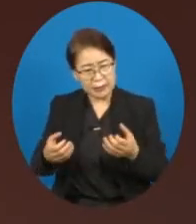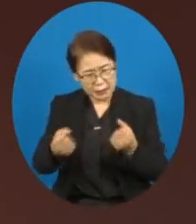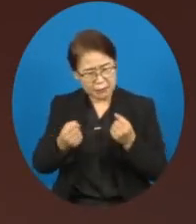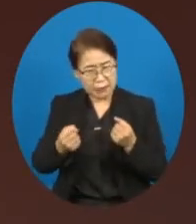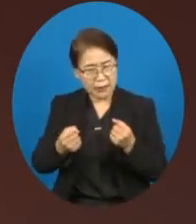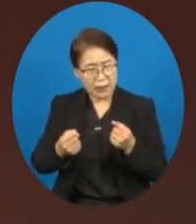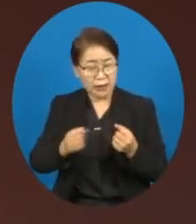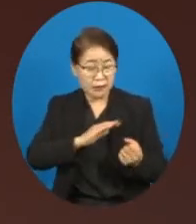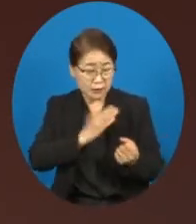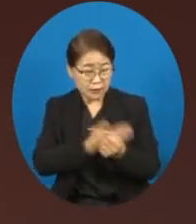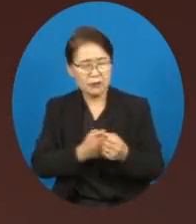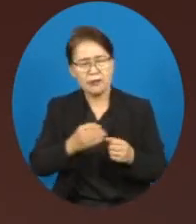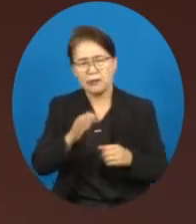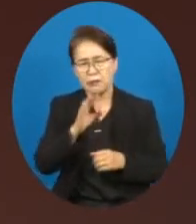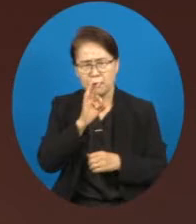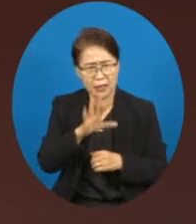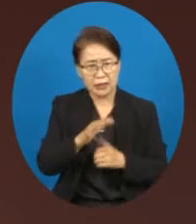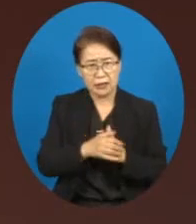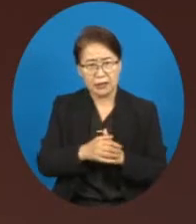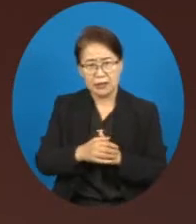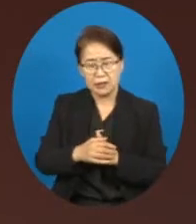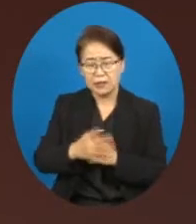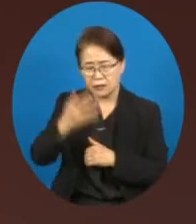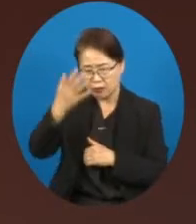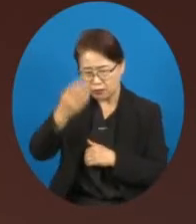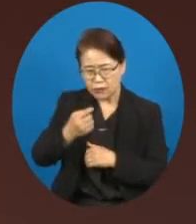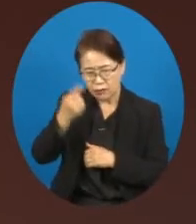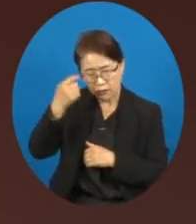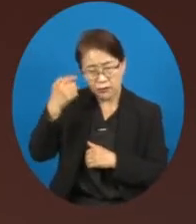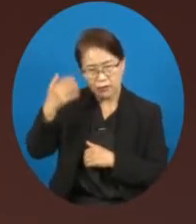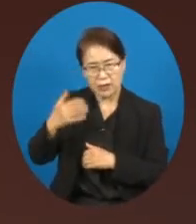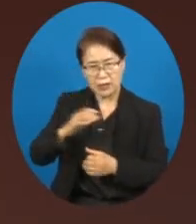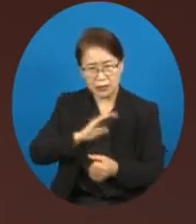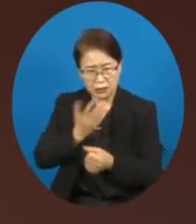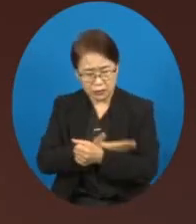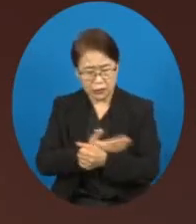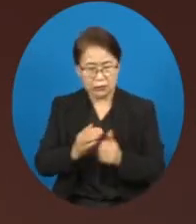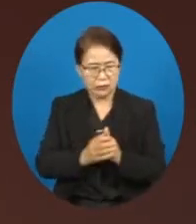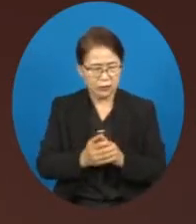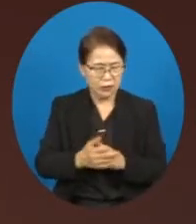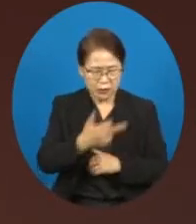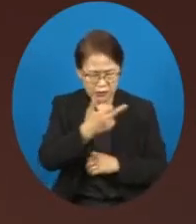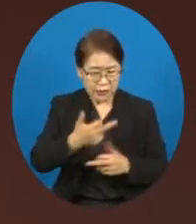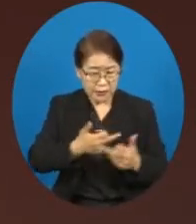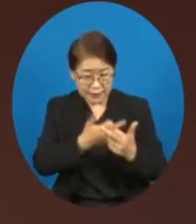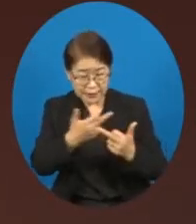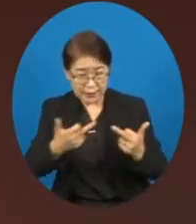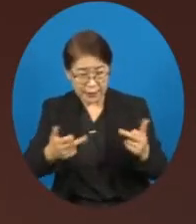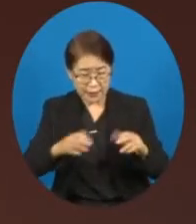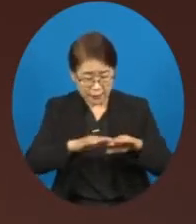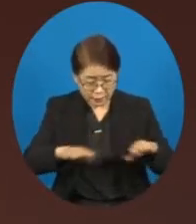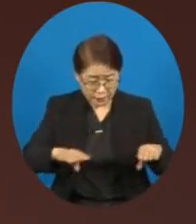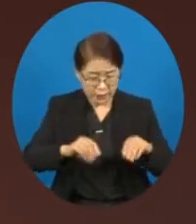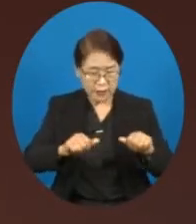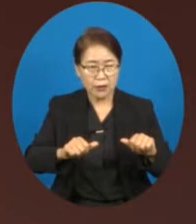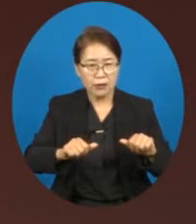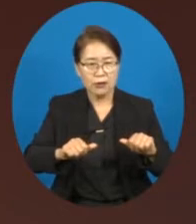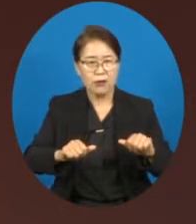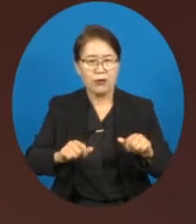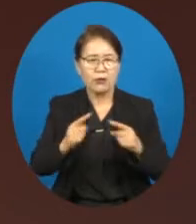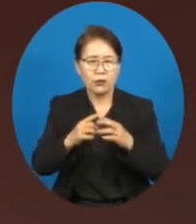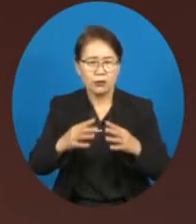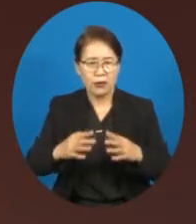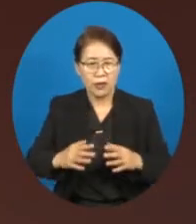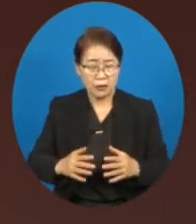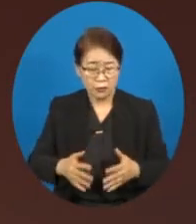아닌 성령의 능력으로 큰 산이 평지가 되어서 성전 건축이 완성되는 것을